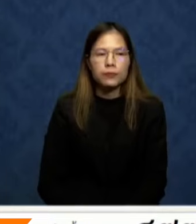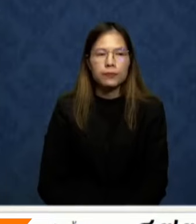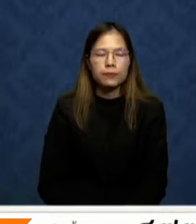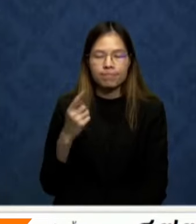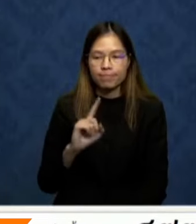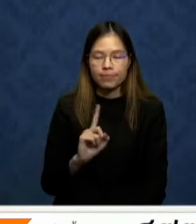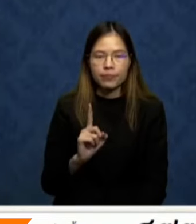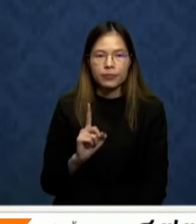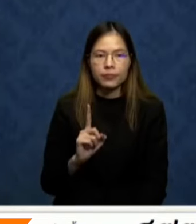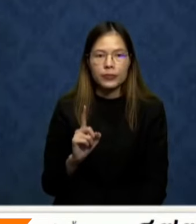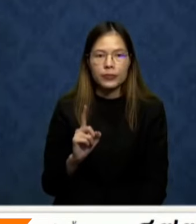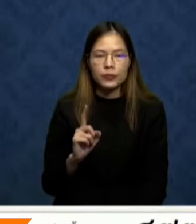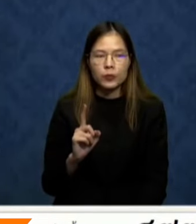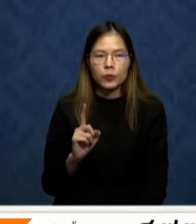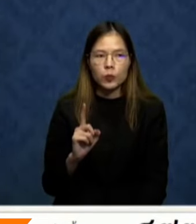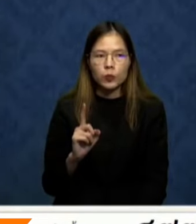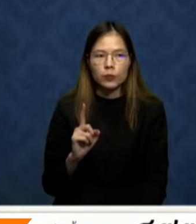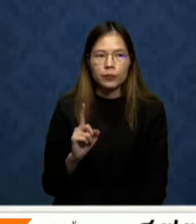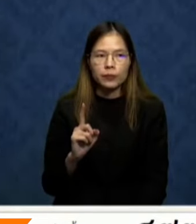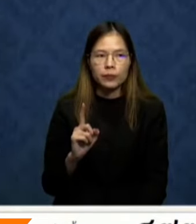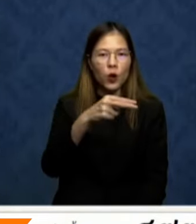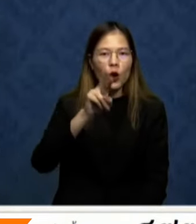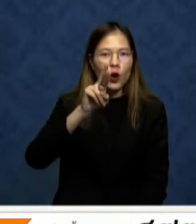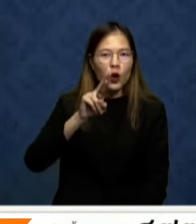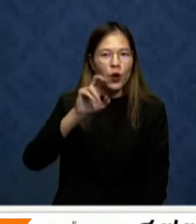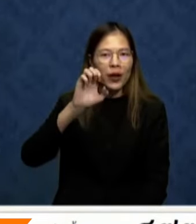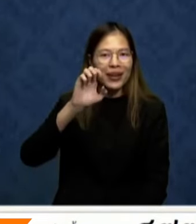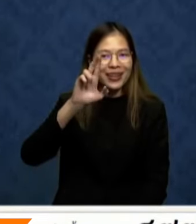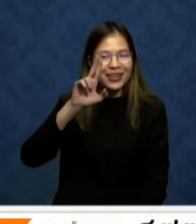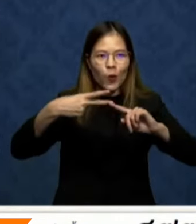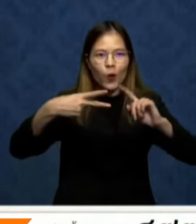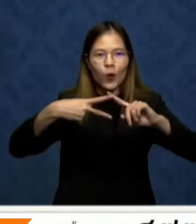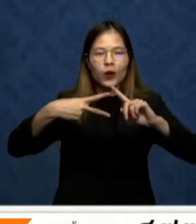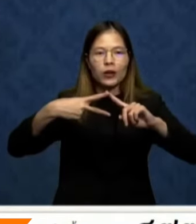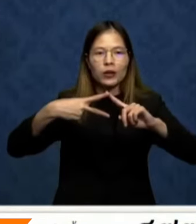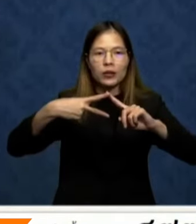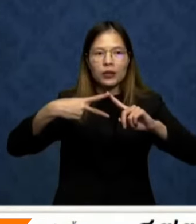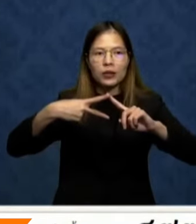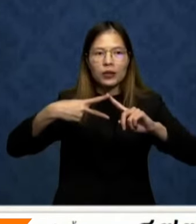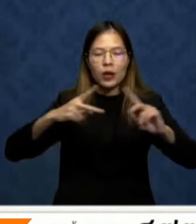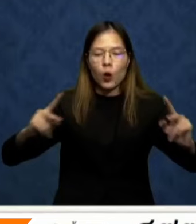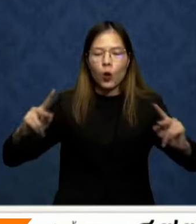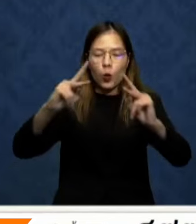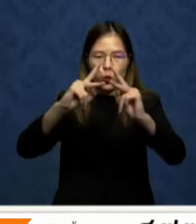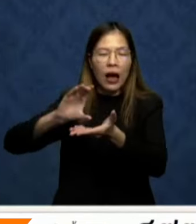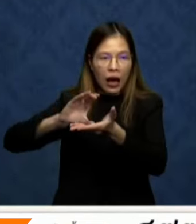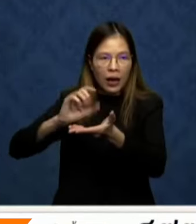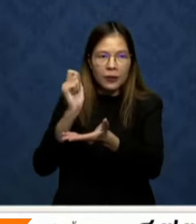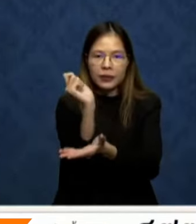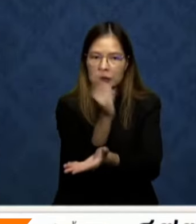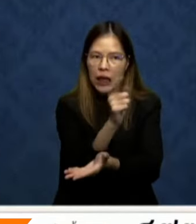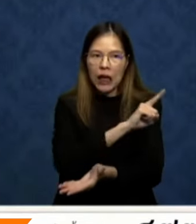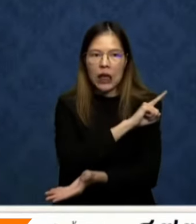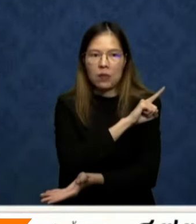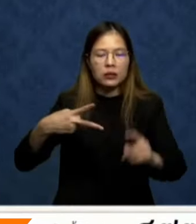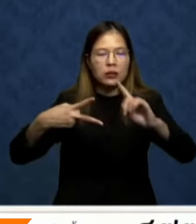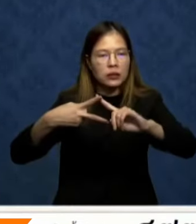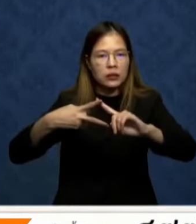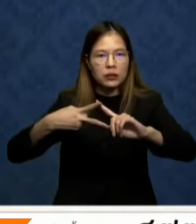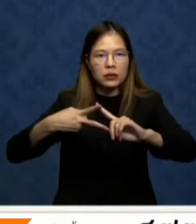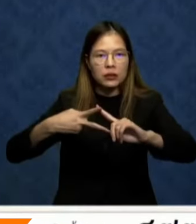แต่มีหรืออยู่สองหรือนะครับหรือแรกก็คือนอกจากกระทรวงการคลังมีอำนาจจ่ายเงินแล้วเนี่ยหรือที่หนึ่งก็คือว่